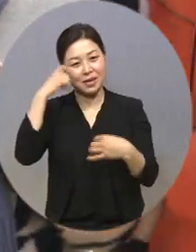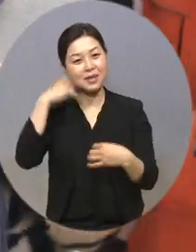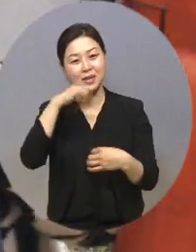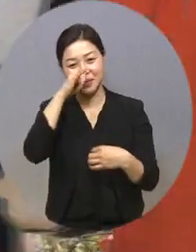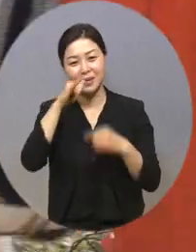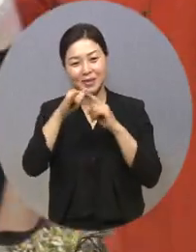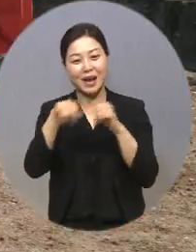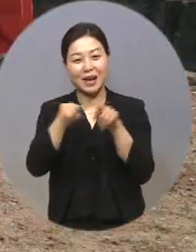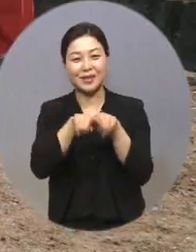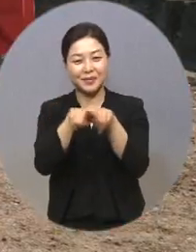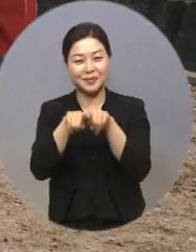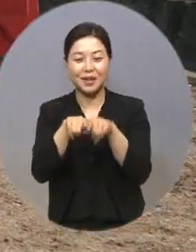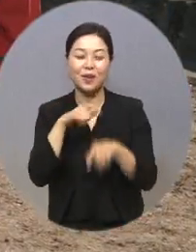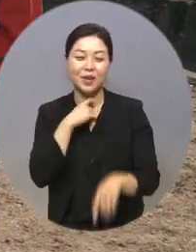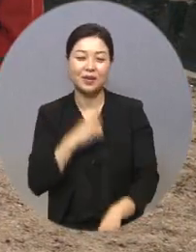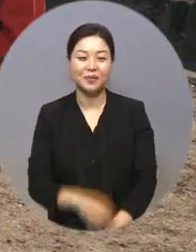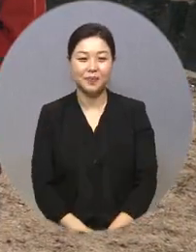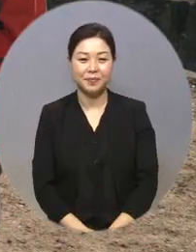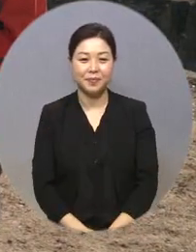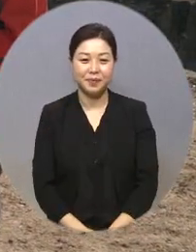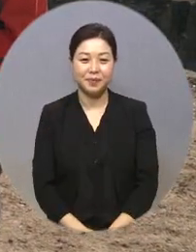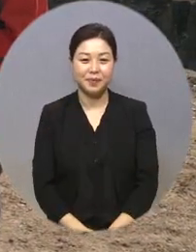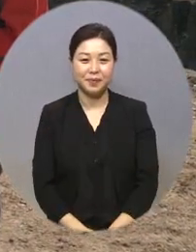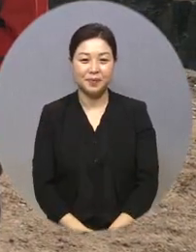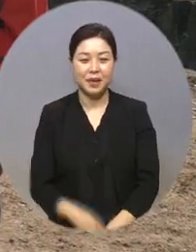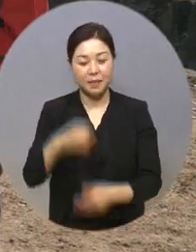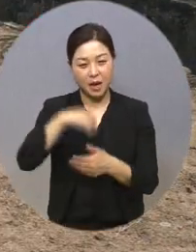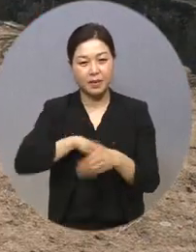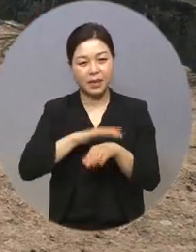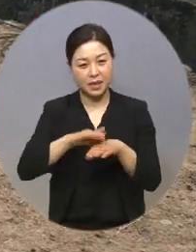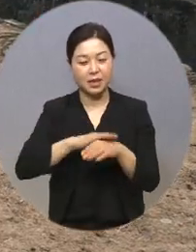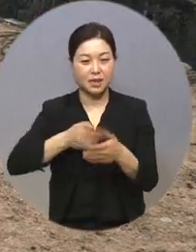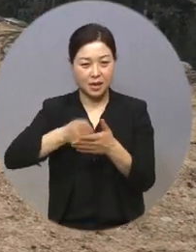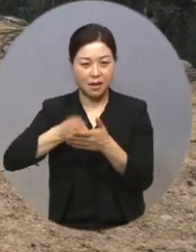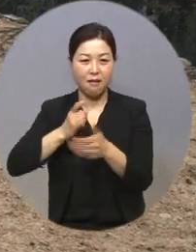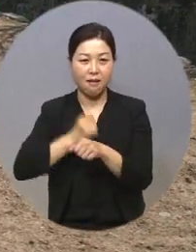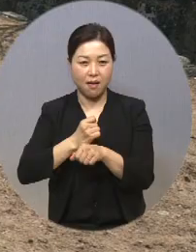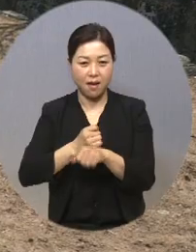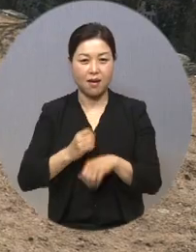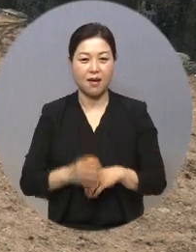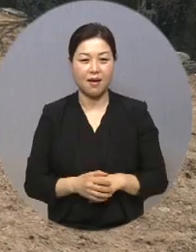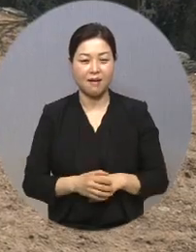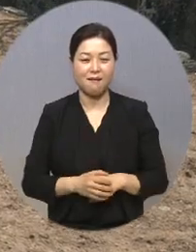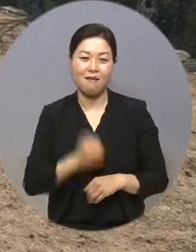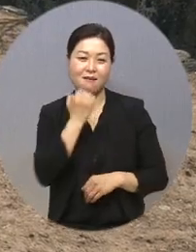느꼈으니까 그것은 알아도 될 것 같아요. 아, 그래, 네. 아 오케이 오케이. 뭔가 새겨야 돼 이렇게 새기고 가. 개그 사무형제 한번 딱